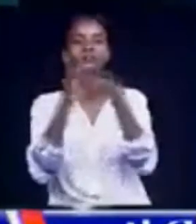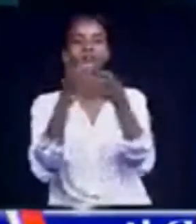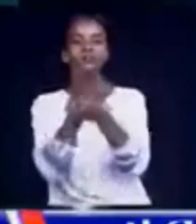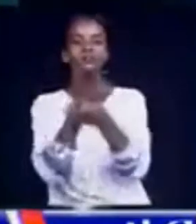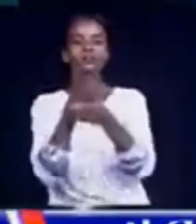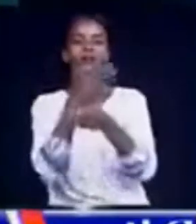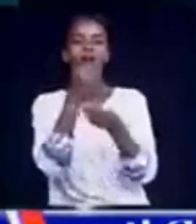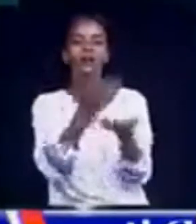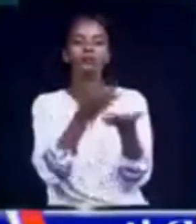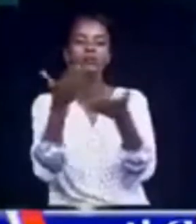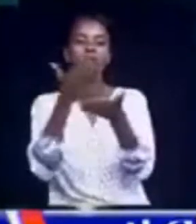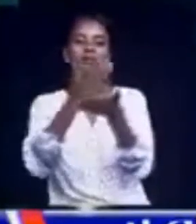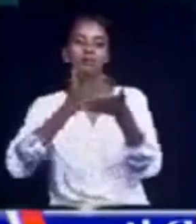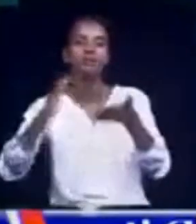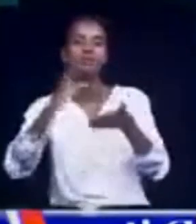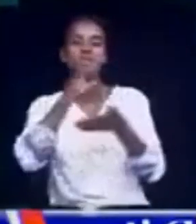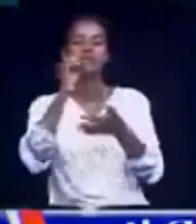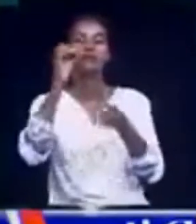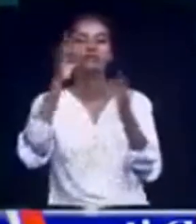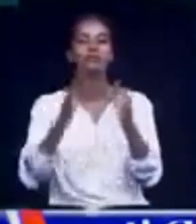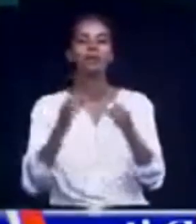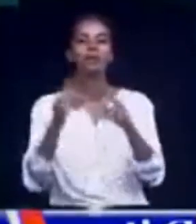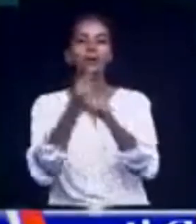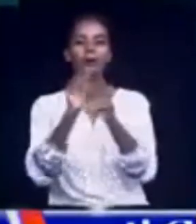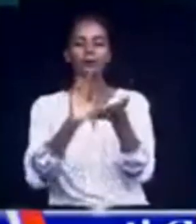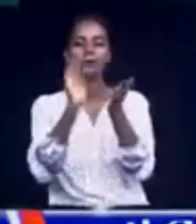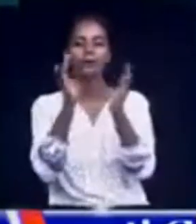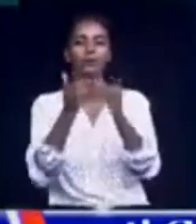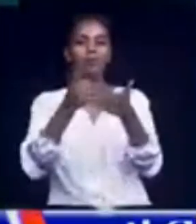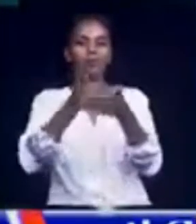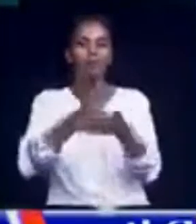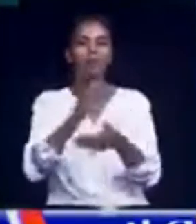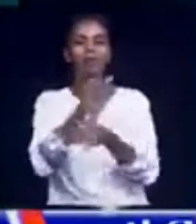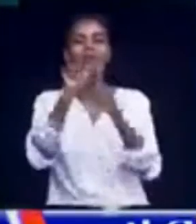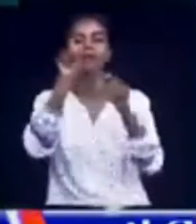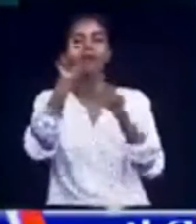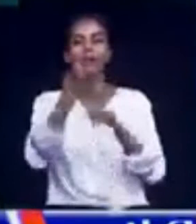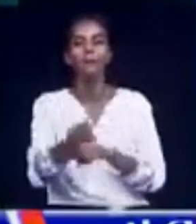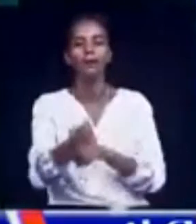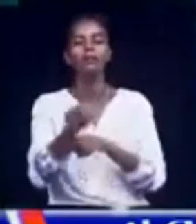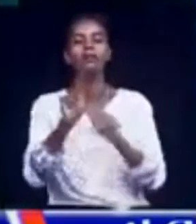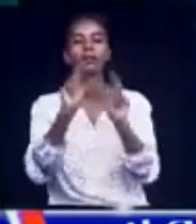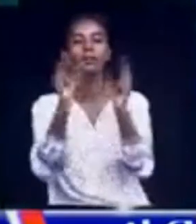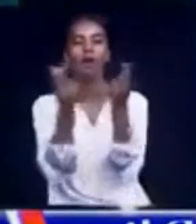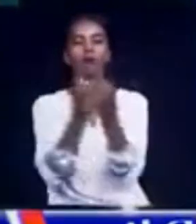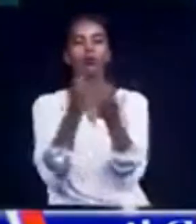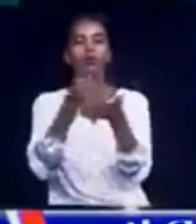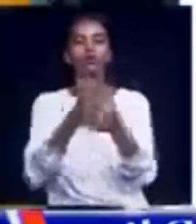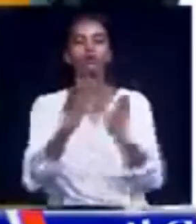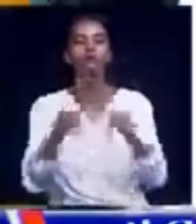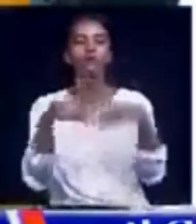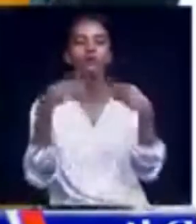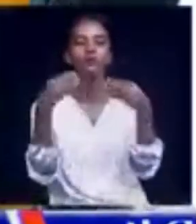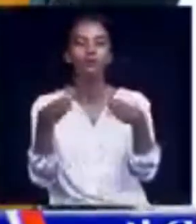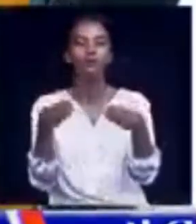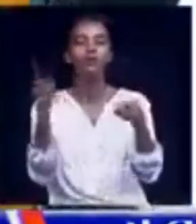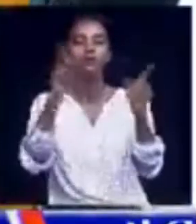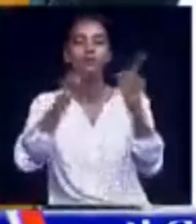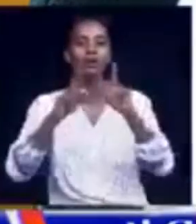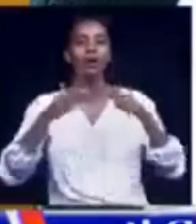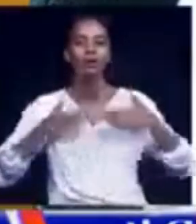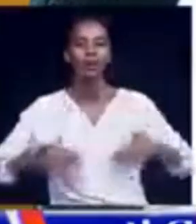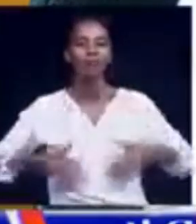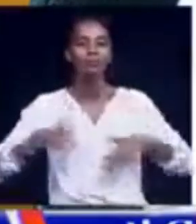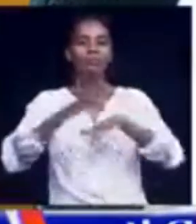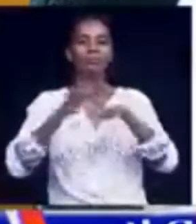የአቅርቦት እጥረት ለመቅረፍ የተቀመጠው ውሳኔ ተግባራዊ የሆነ በመሆኑ ሊጠናከር እንደሚገባም ግብረ ኃይሉ አጽንኦት ሰጥቷል። የህብረተሰቡን አካላዊ